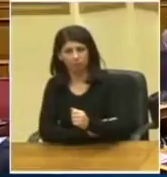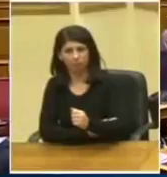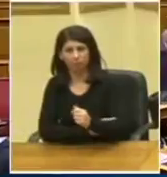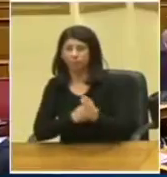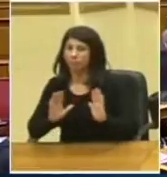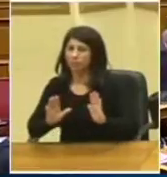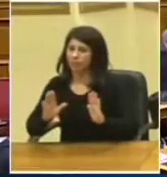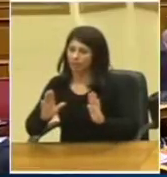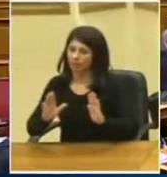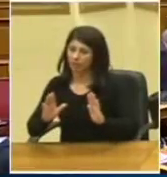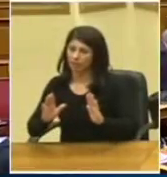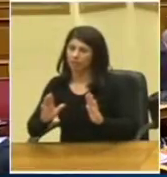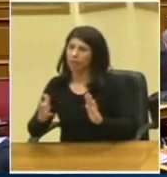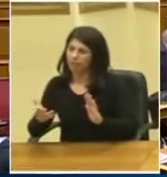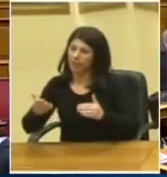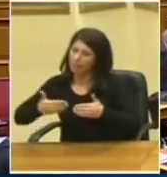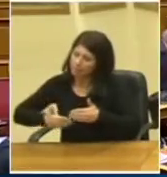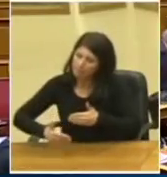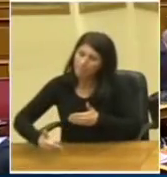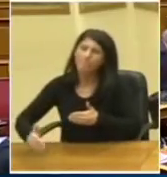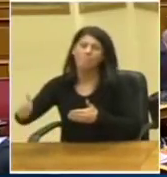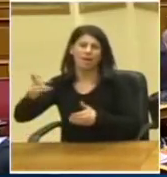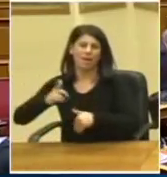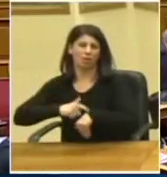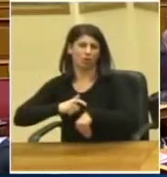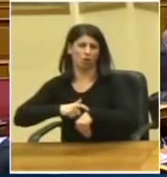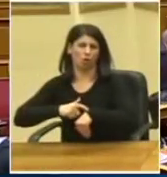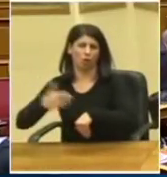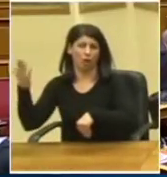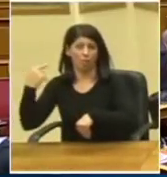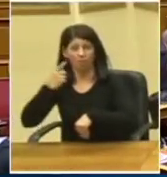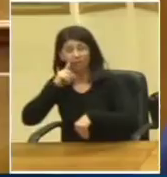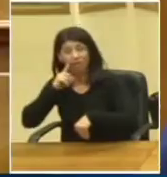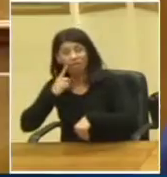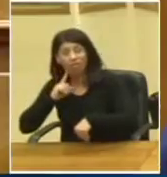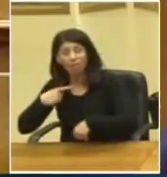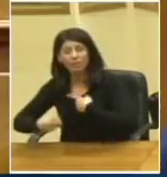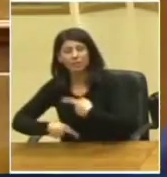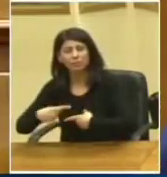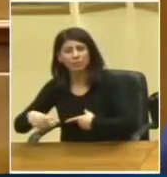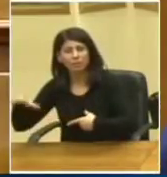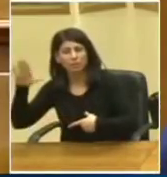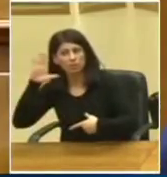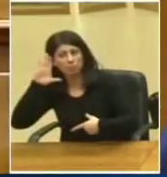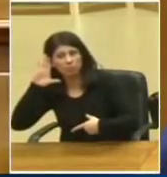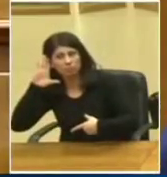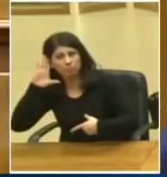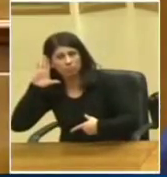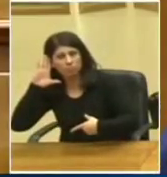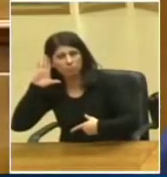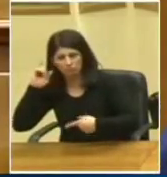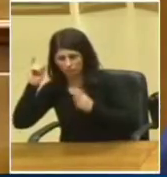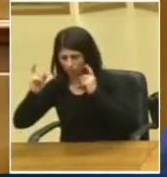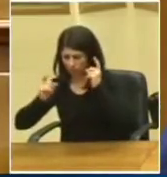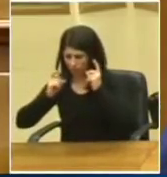έχει περάσει ικανός χρόνος από εκείνη τη δραματική εμπειρία, να αφουγκραστούμε και να